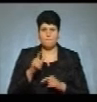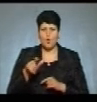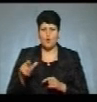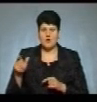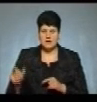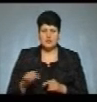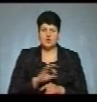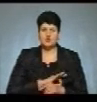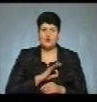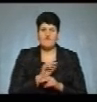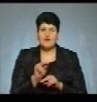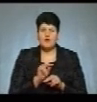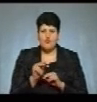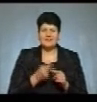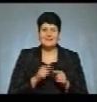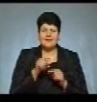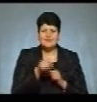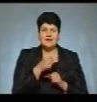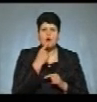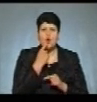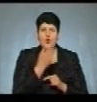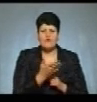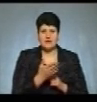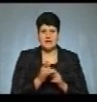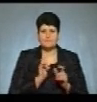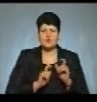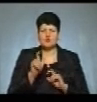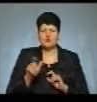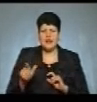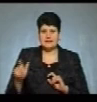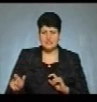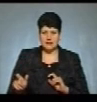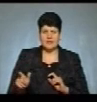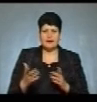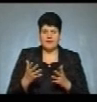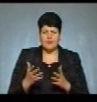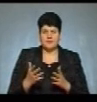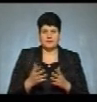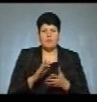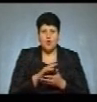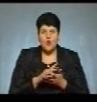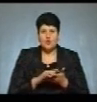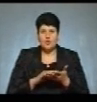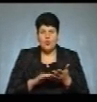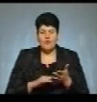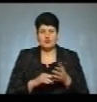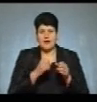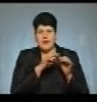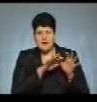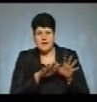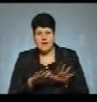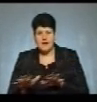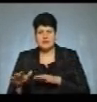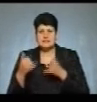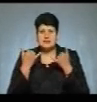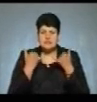виховувалося на цій крові студентській, яка, до речі, продовжує лятися